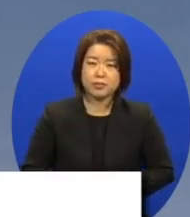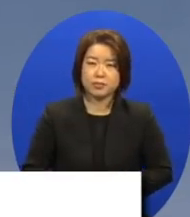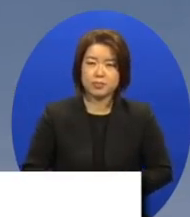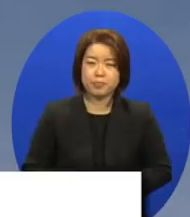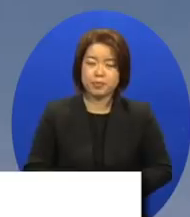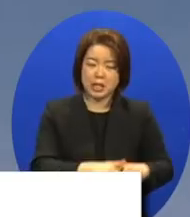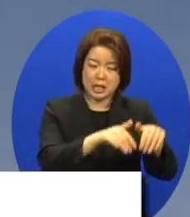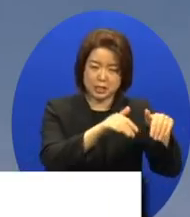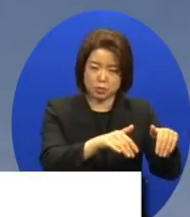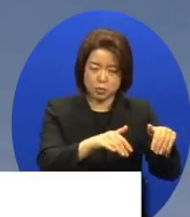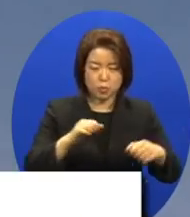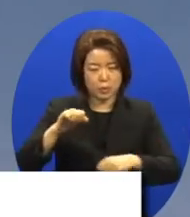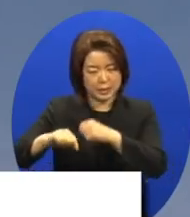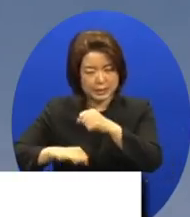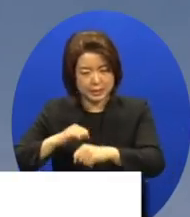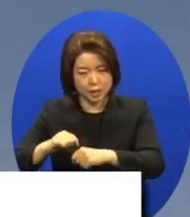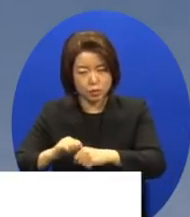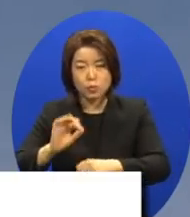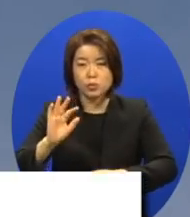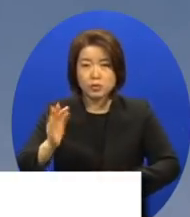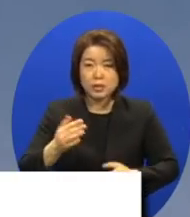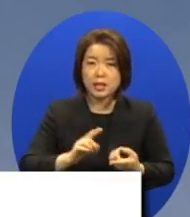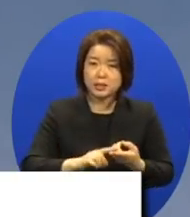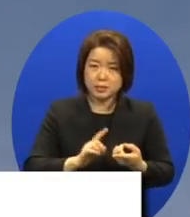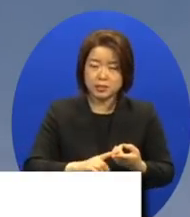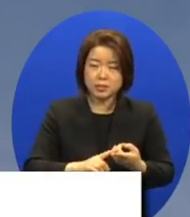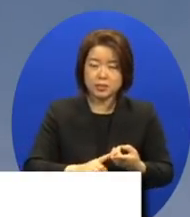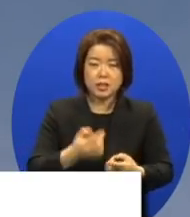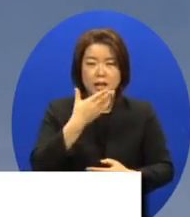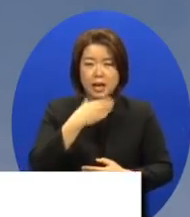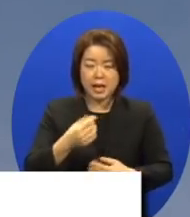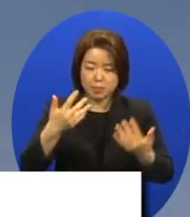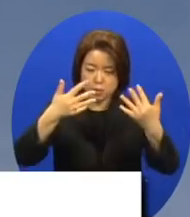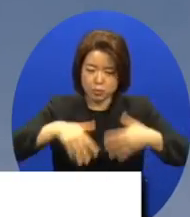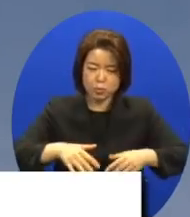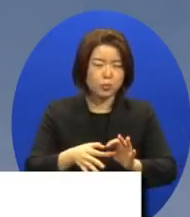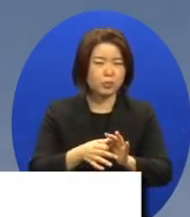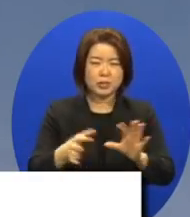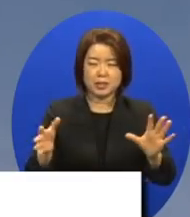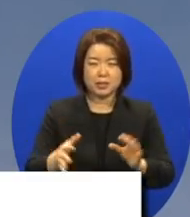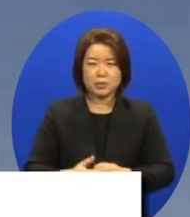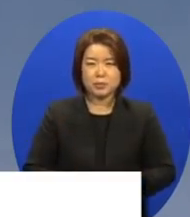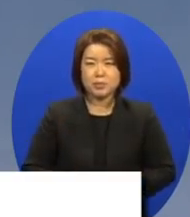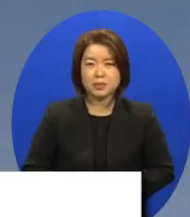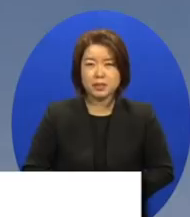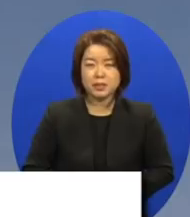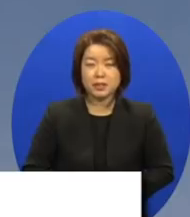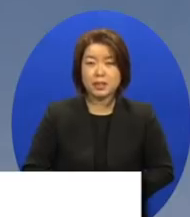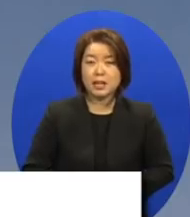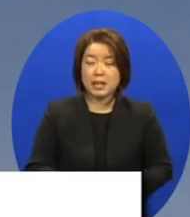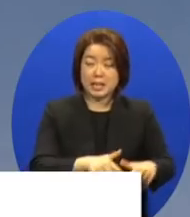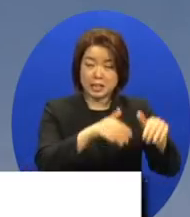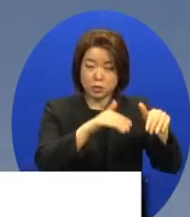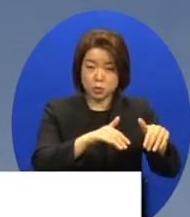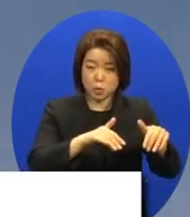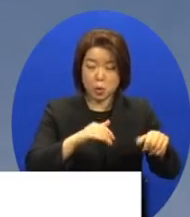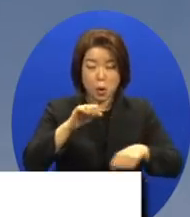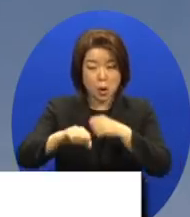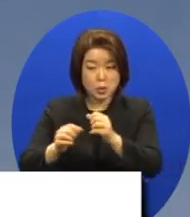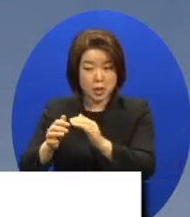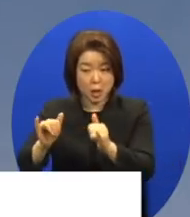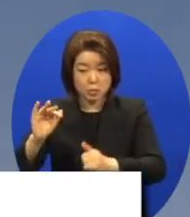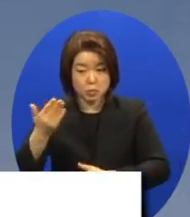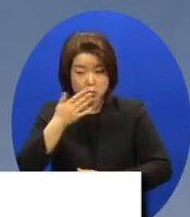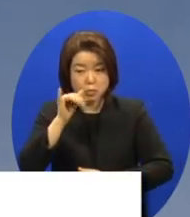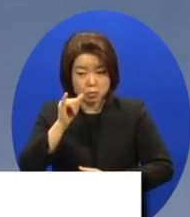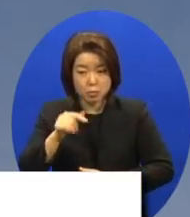종과 자유인이 되는 것은 행복의 조건과 는 상관이 없습니다 종이 자유인이 될 수 있다면 해야 돼